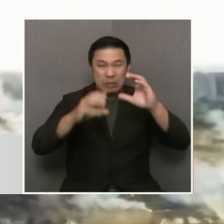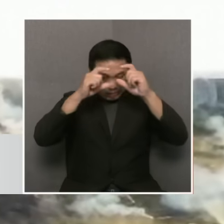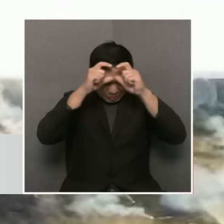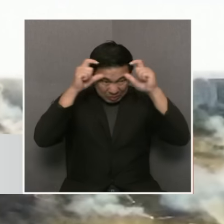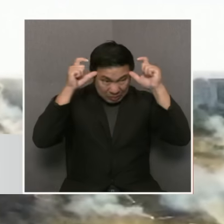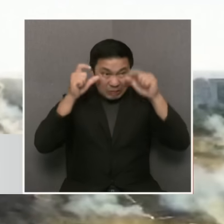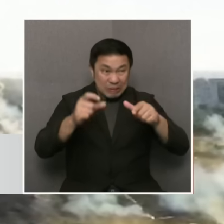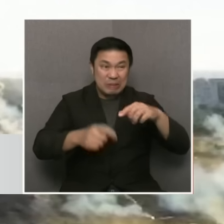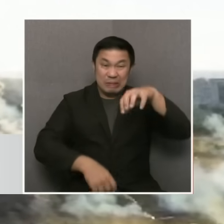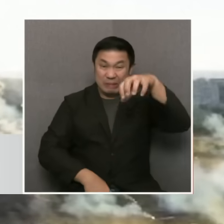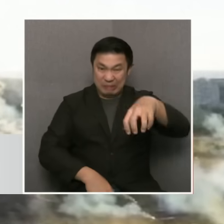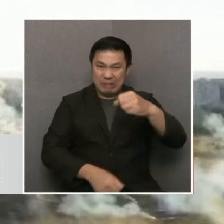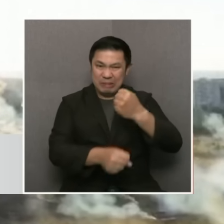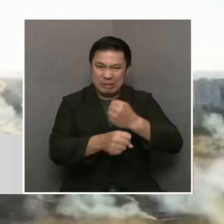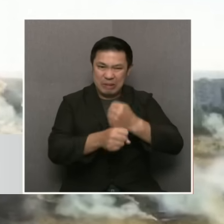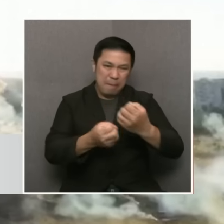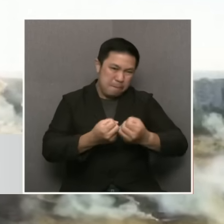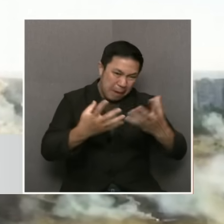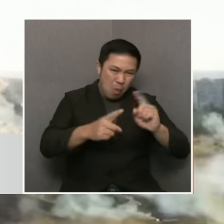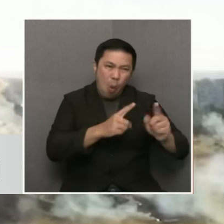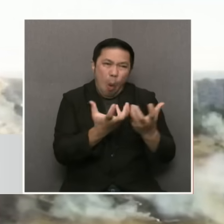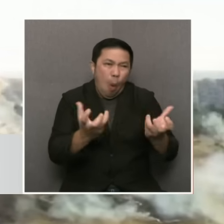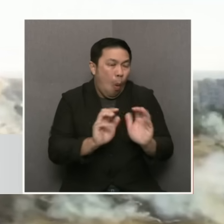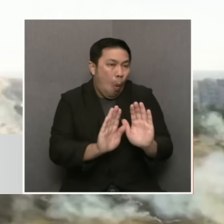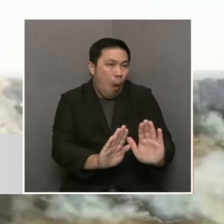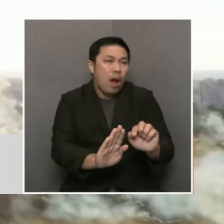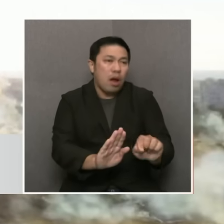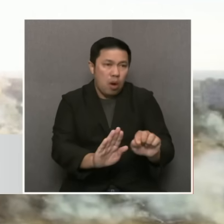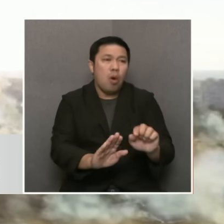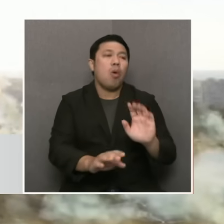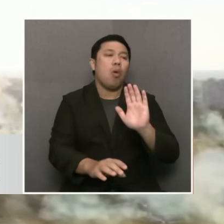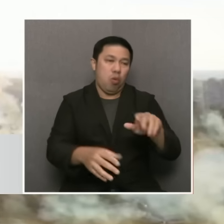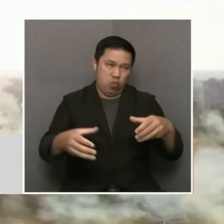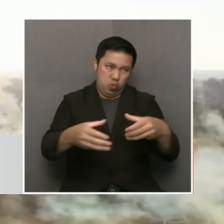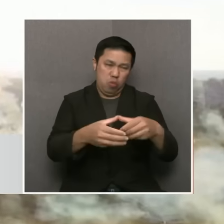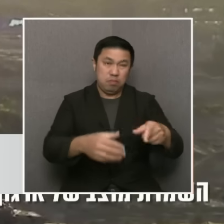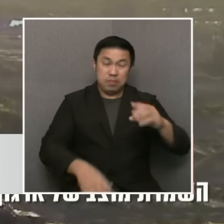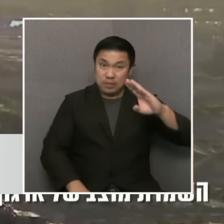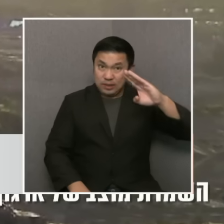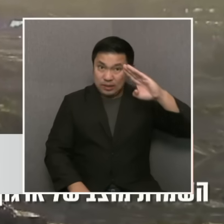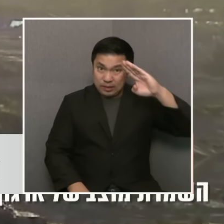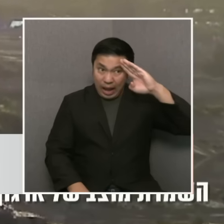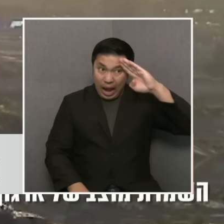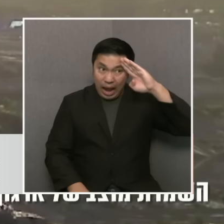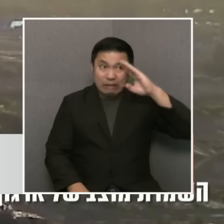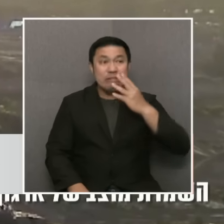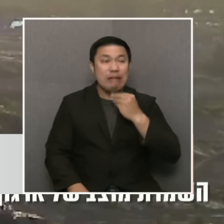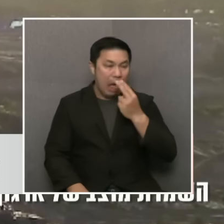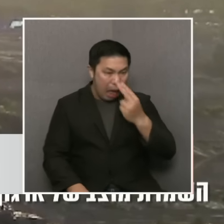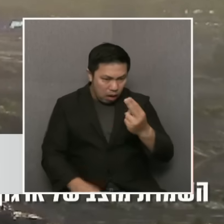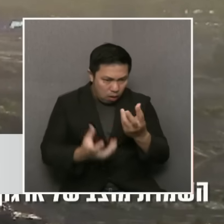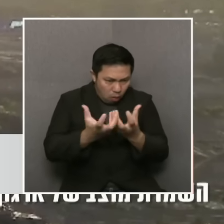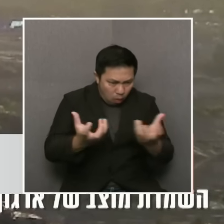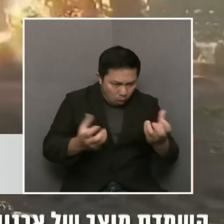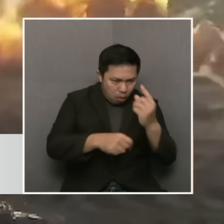เป็นสถานที่ผลิตอาวุธสำคัญและเป็นคลังเก็บอาวุธของอิสลามิกจีฮัดกองทัพอิสราเอลพบชิ้นส่วนจรวดโด